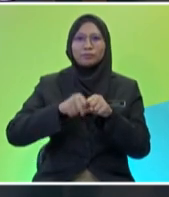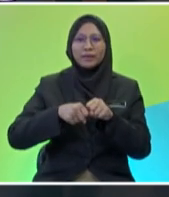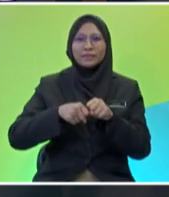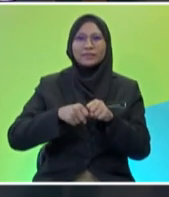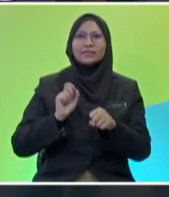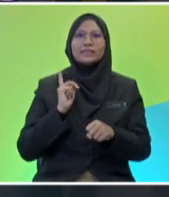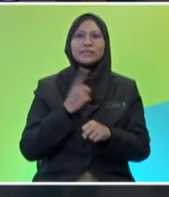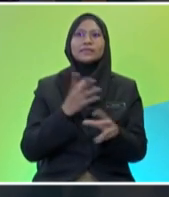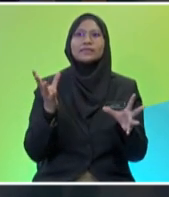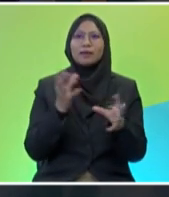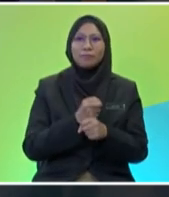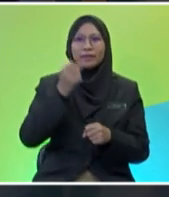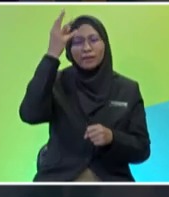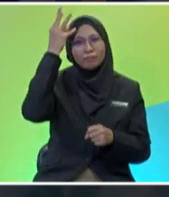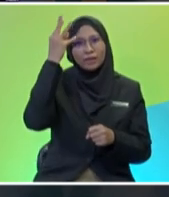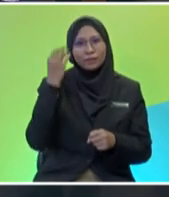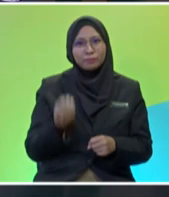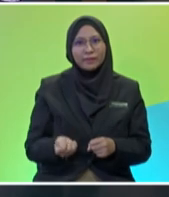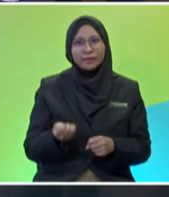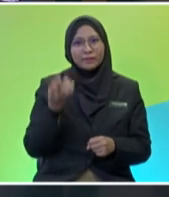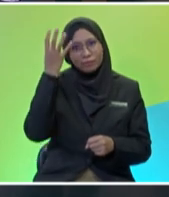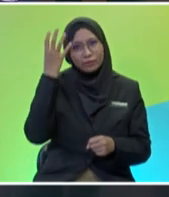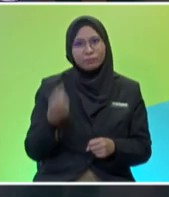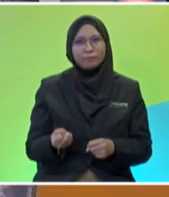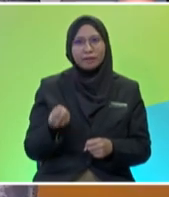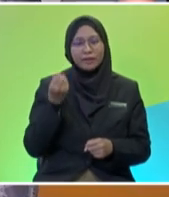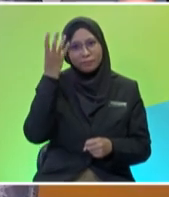maklumat yang berkaitan dengan agensi ataupun dasar kerajaan